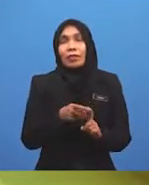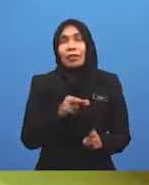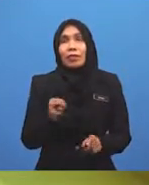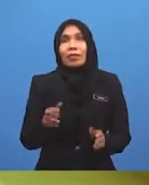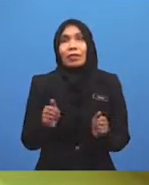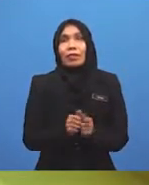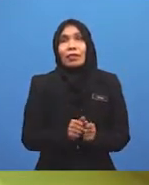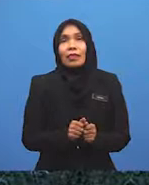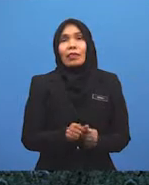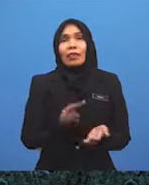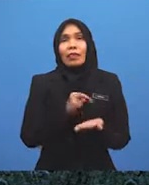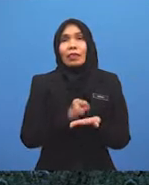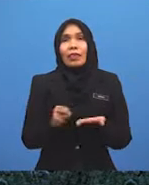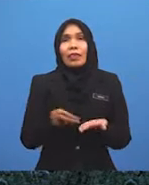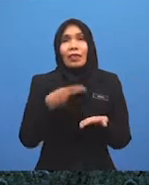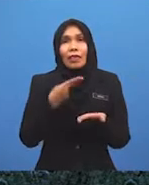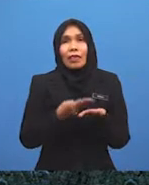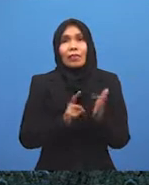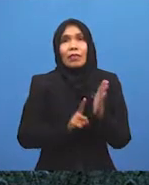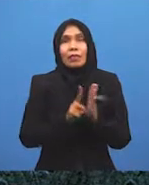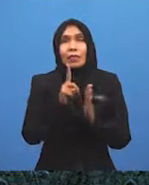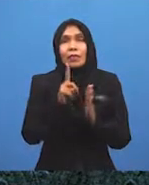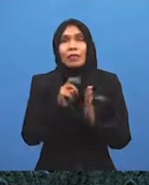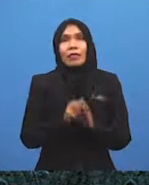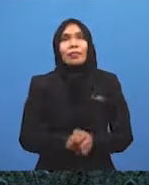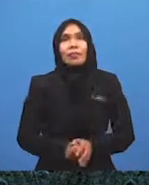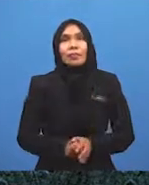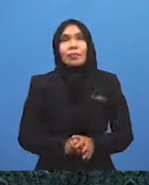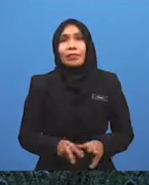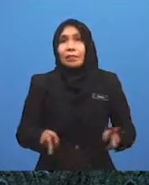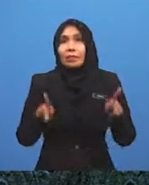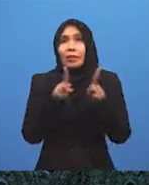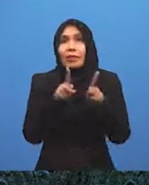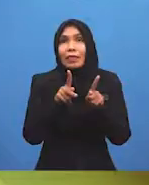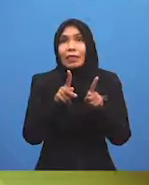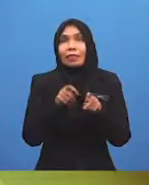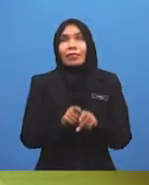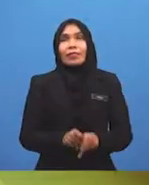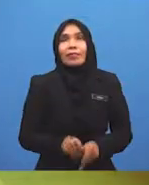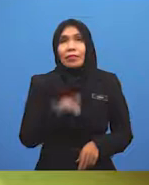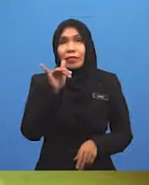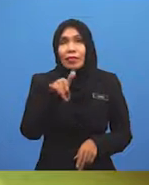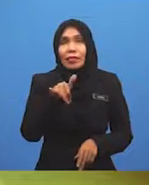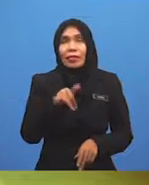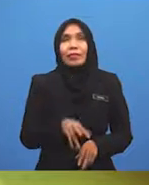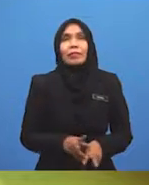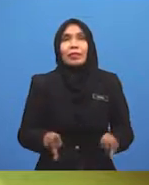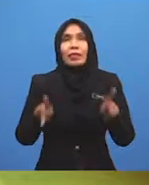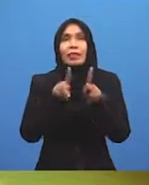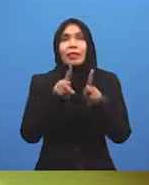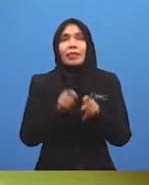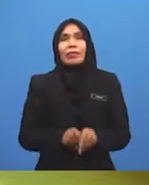tinggi. Penting tak kita beradab sopan terhadap jiran? Ya,